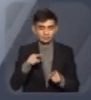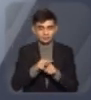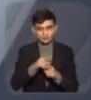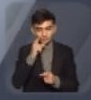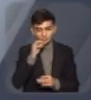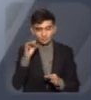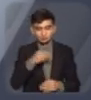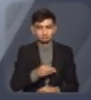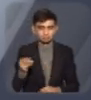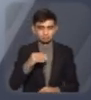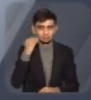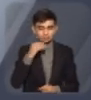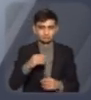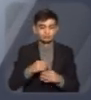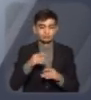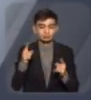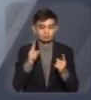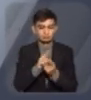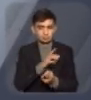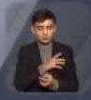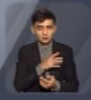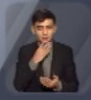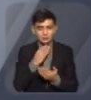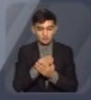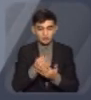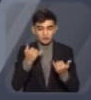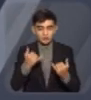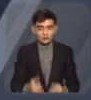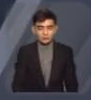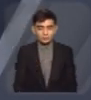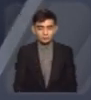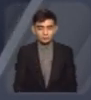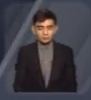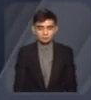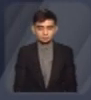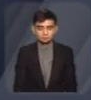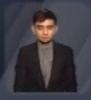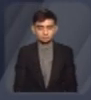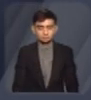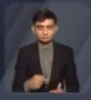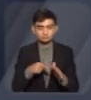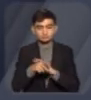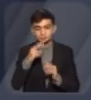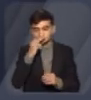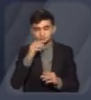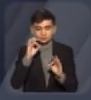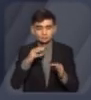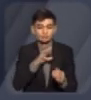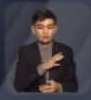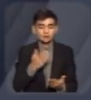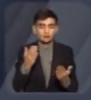первая ракетка мира, обнял меня во время своего матча с Рафаэлем Надалем здесь, в Нур-Султане. Что подросток рассказал о том